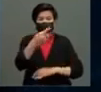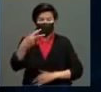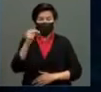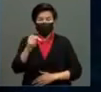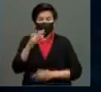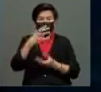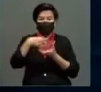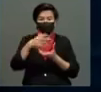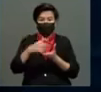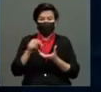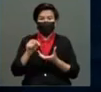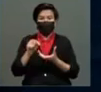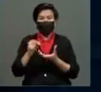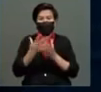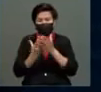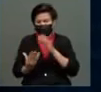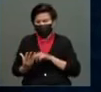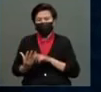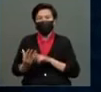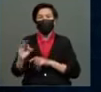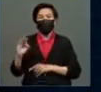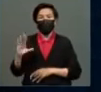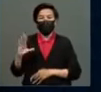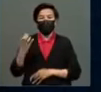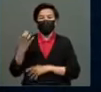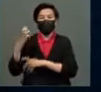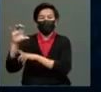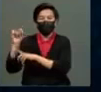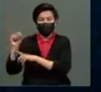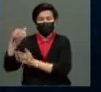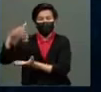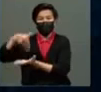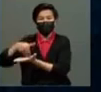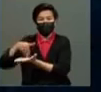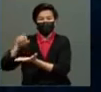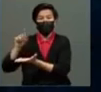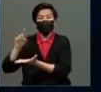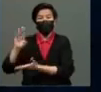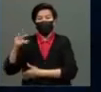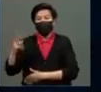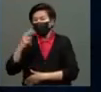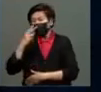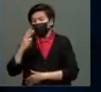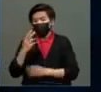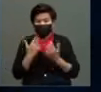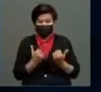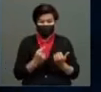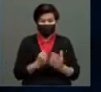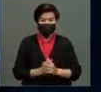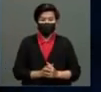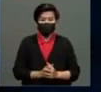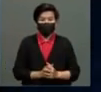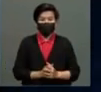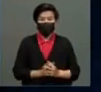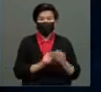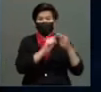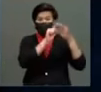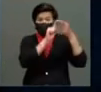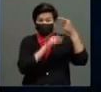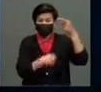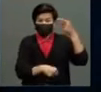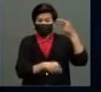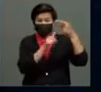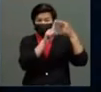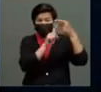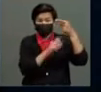น Facebook ของศูนย์ข้อมูลโควิดนะครับรายวันนะครับวันนี้สูงสุด10อันดับแรกกรุงเทพมหาน